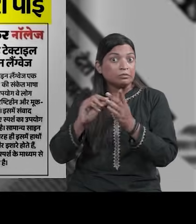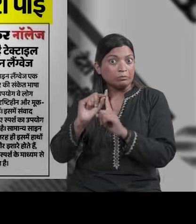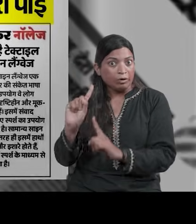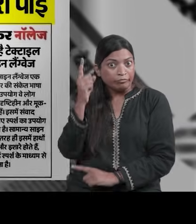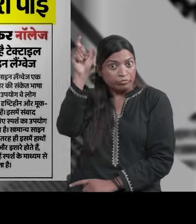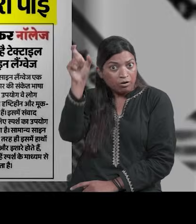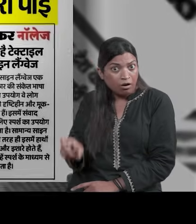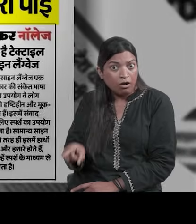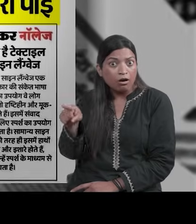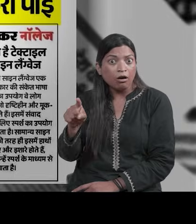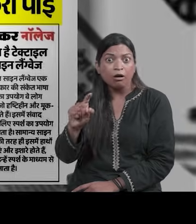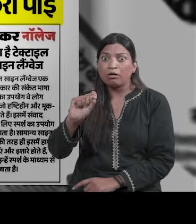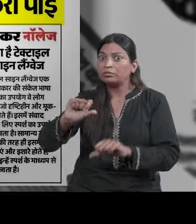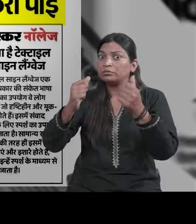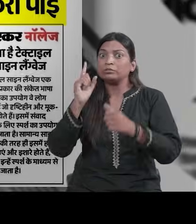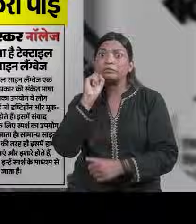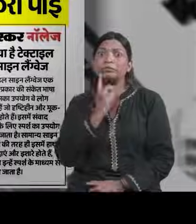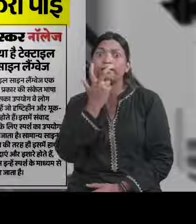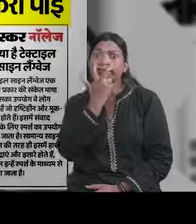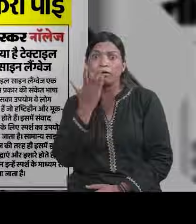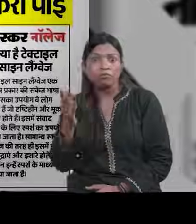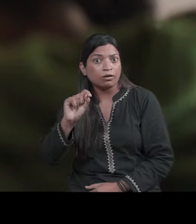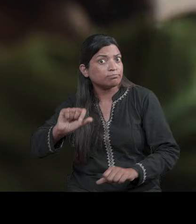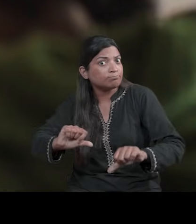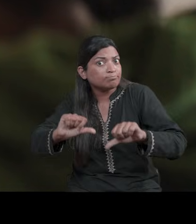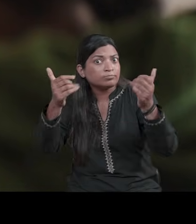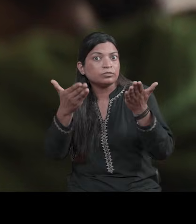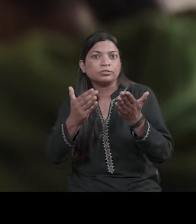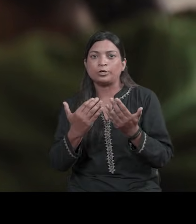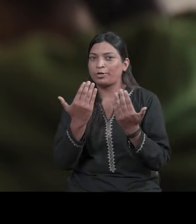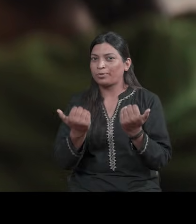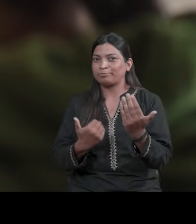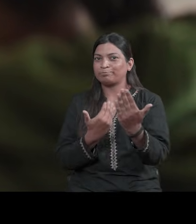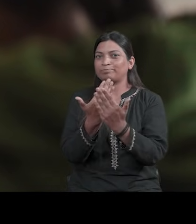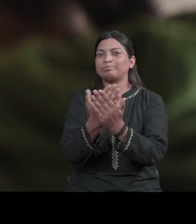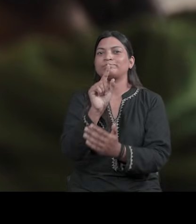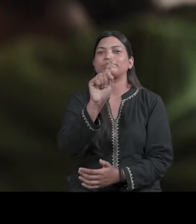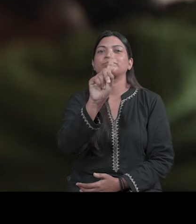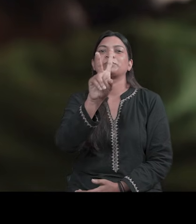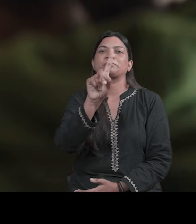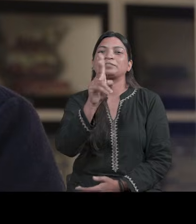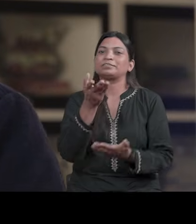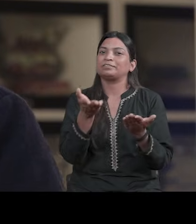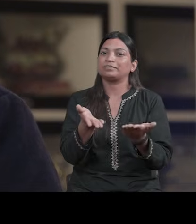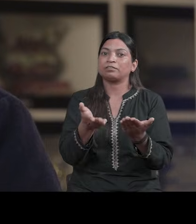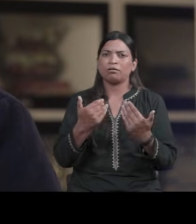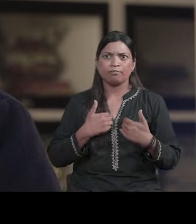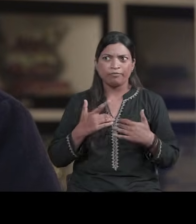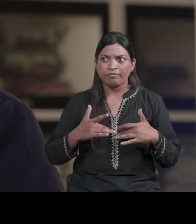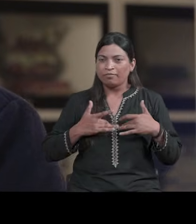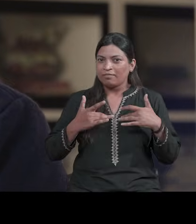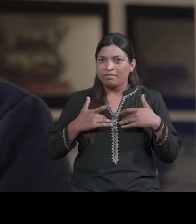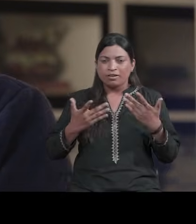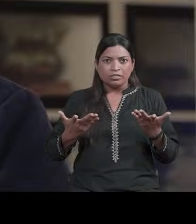पास कर लिया और वो अब 12th क्लास में अपेयर हो रही है। और यू विल वंडर कि जो पेपर आता है ना,